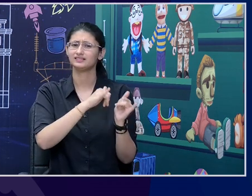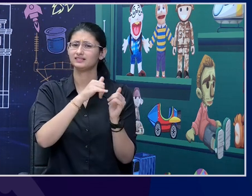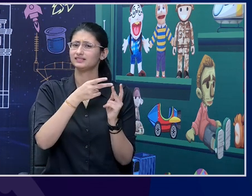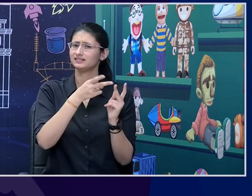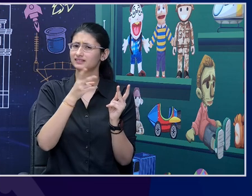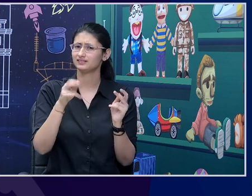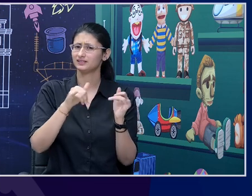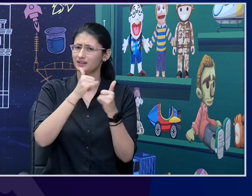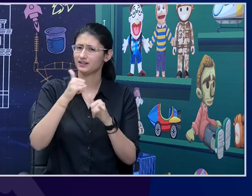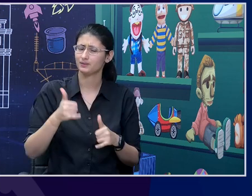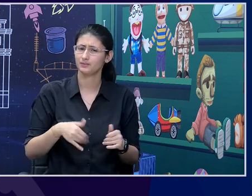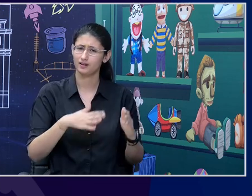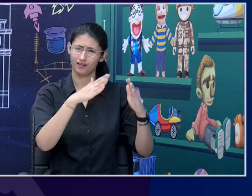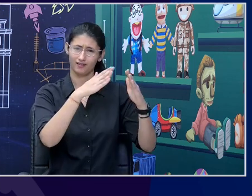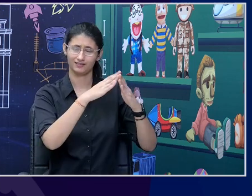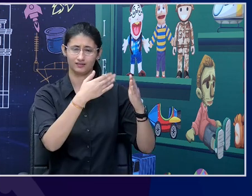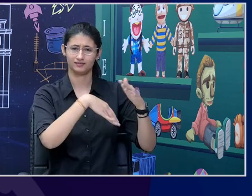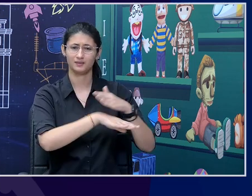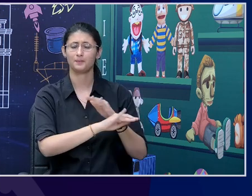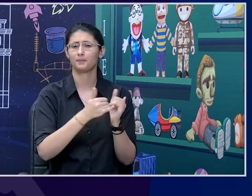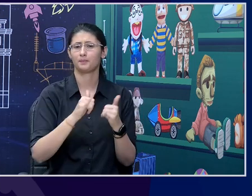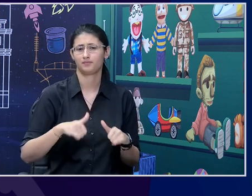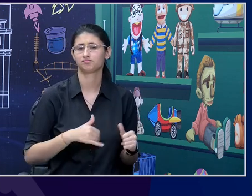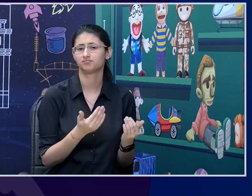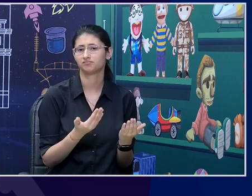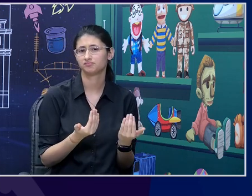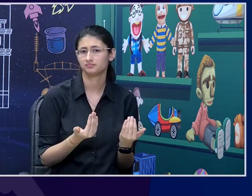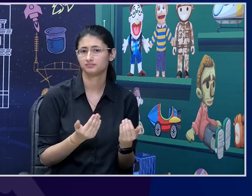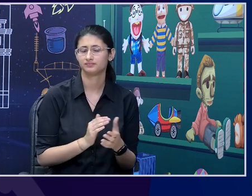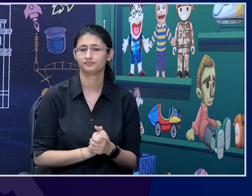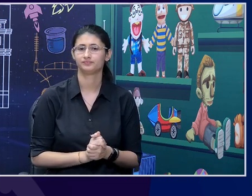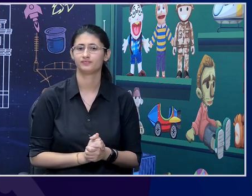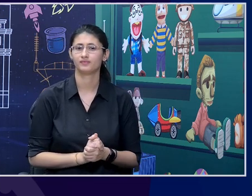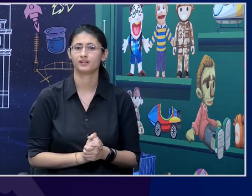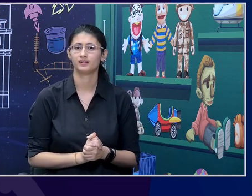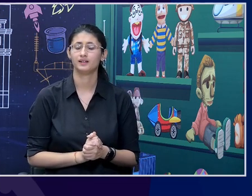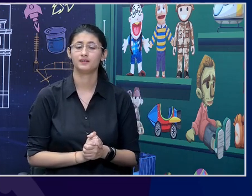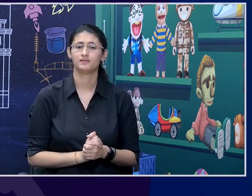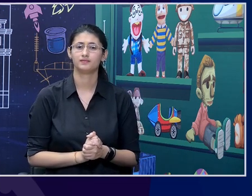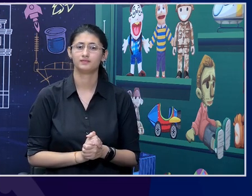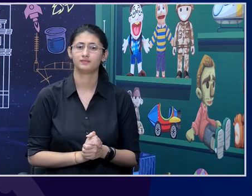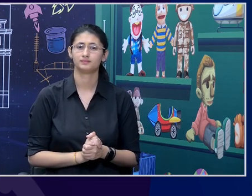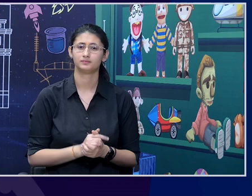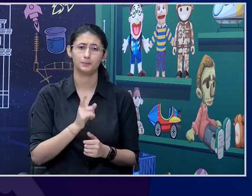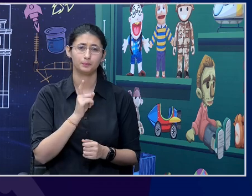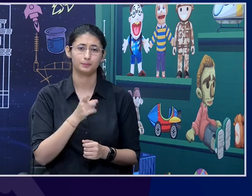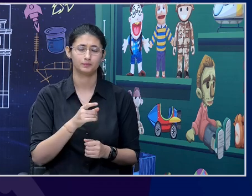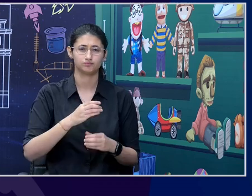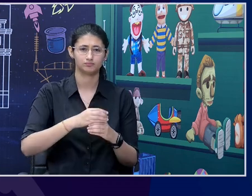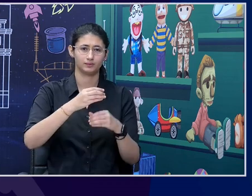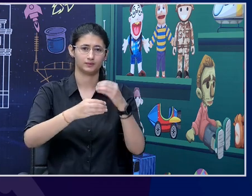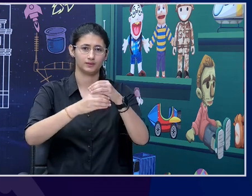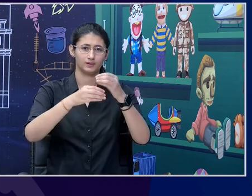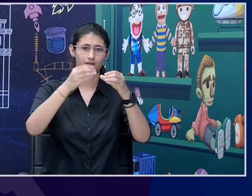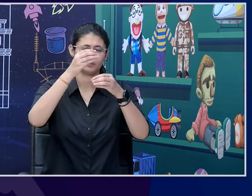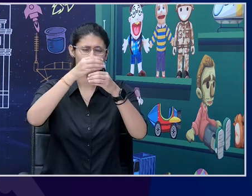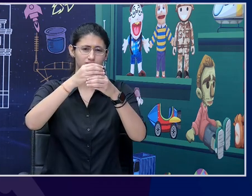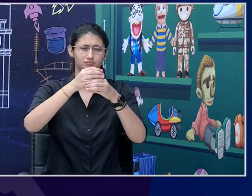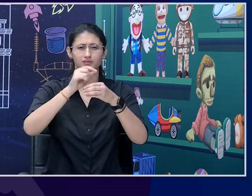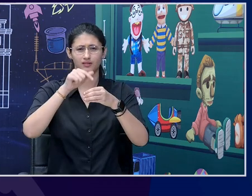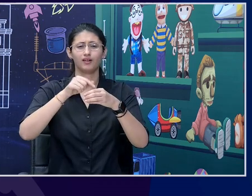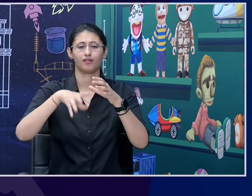घर में छोटी सी जगह में खेले जा सकते द लेकिन बहुत बरहद रूप में खेलना होता तो उसके लिए भी बाहर ही जाना होता है